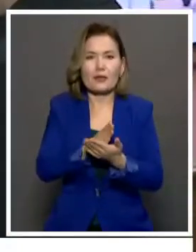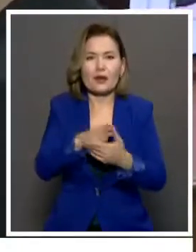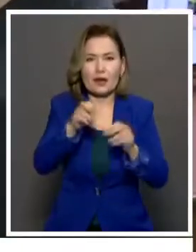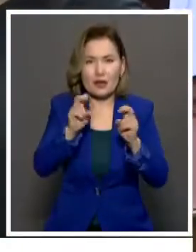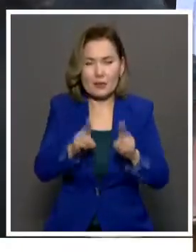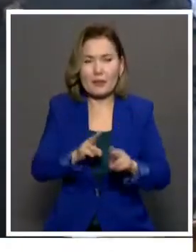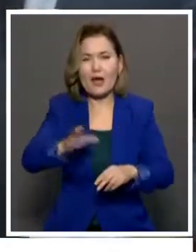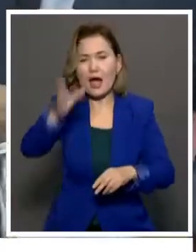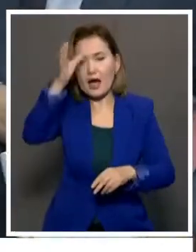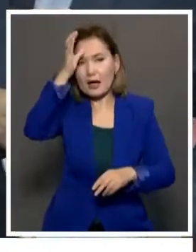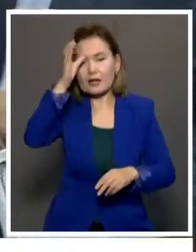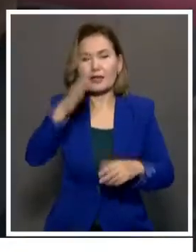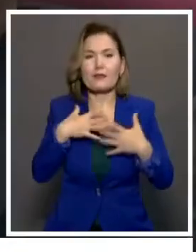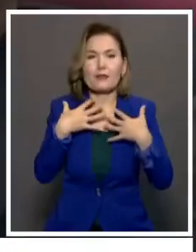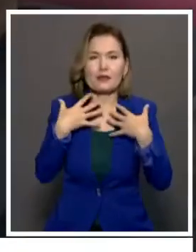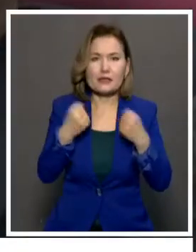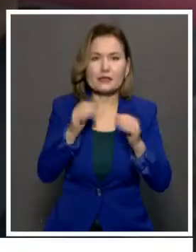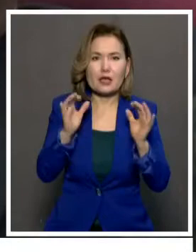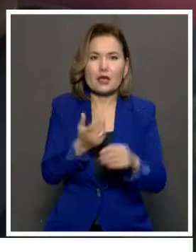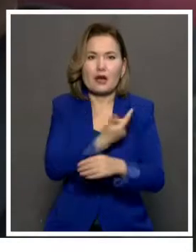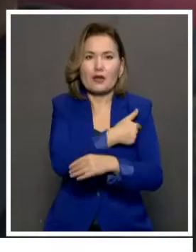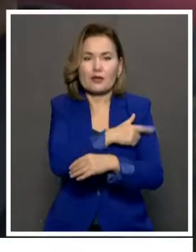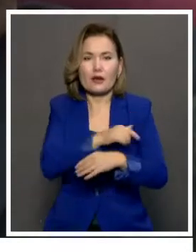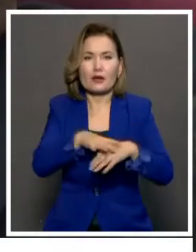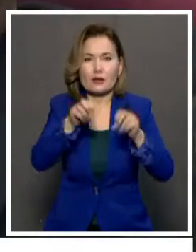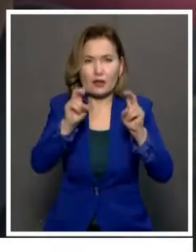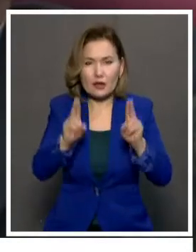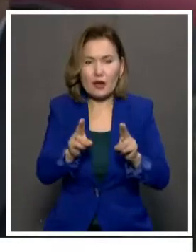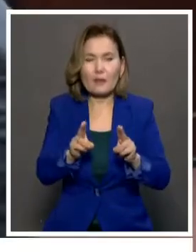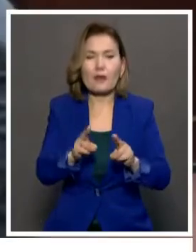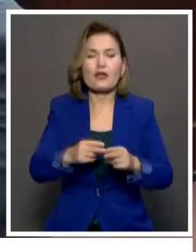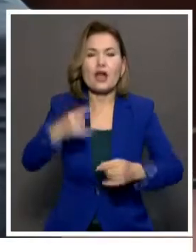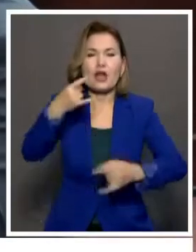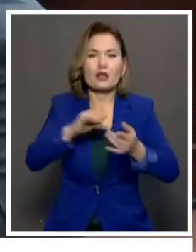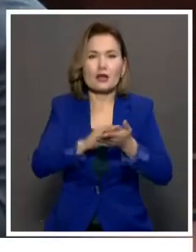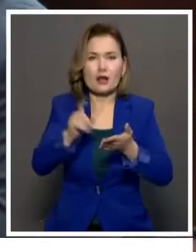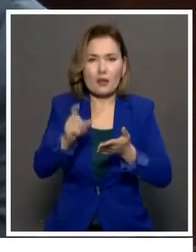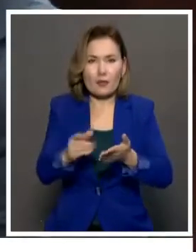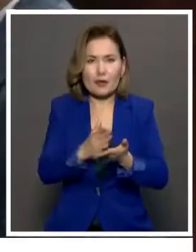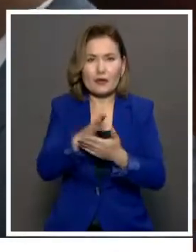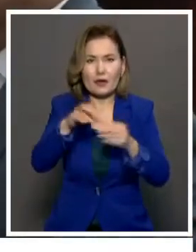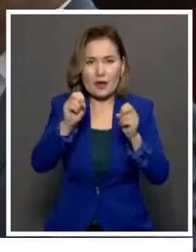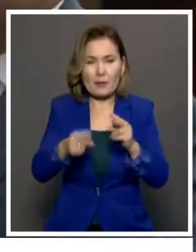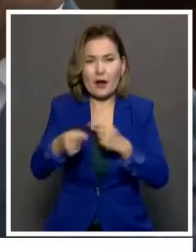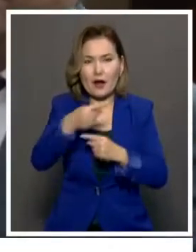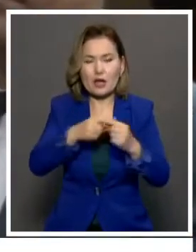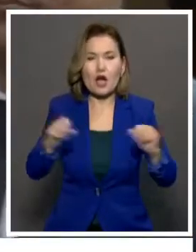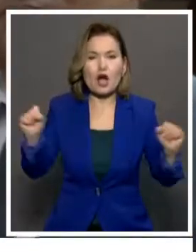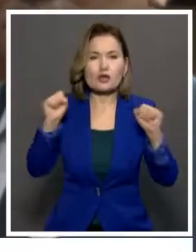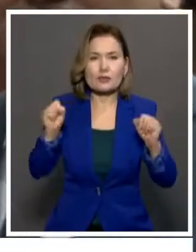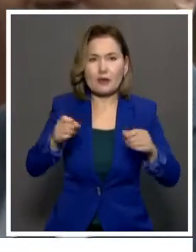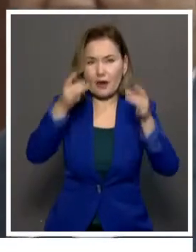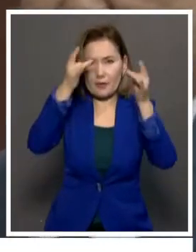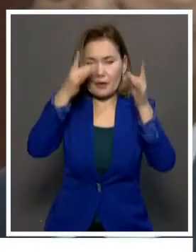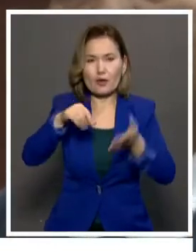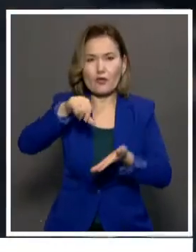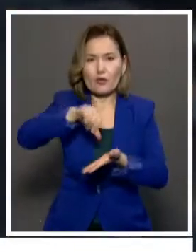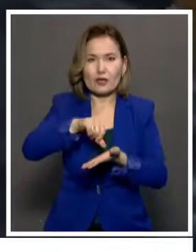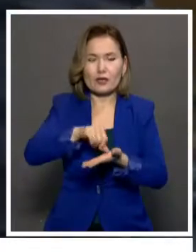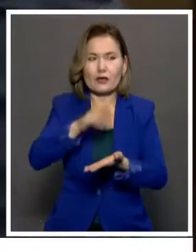қайраткерлері, білім, ғылым және денсаулық сақтау саласының мамандары, құқық, бақ саласының қызметкерлері, кәсіпкерлер, спорт және мәдениет өкілдері